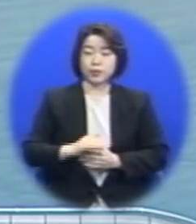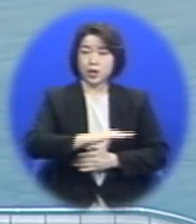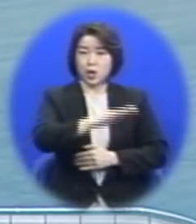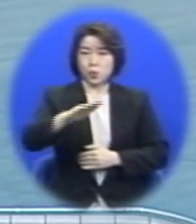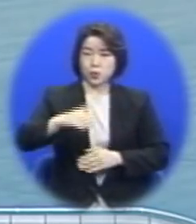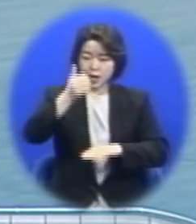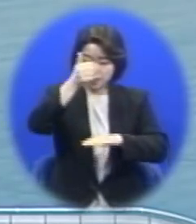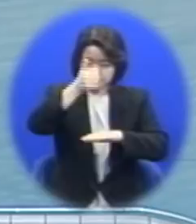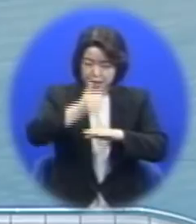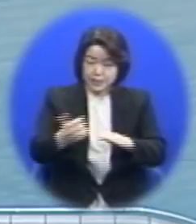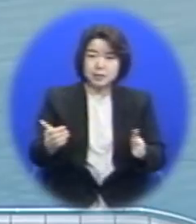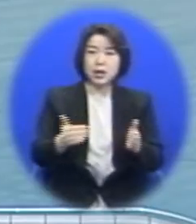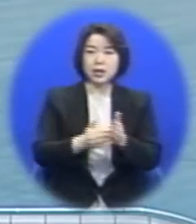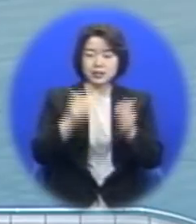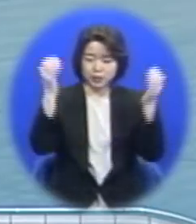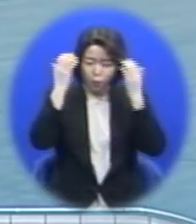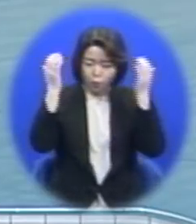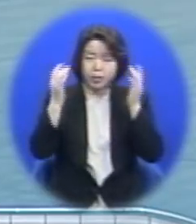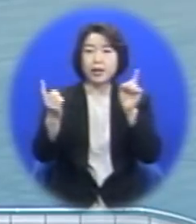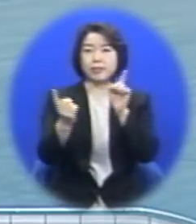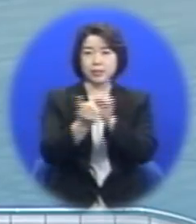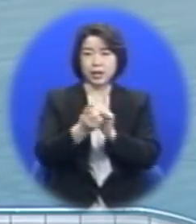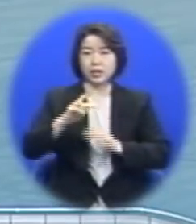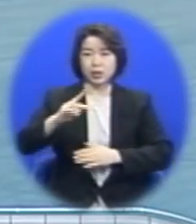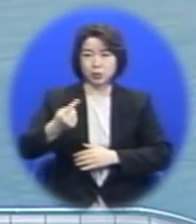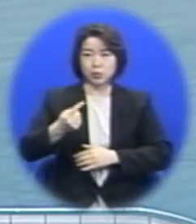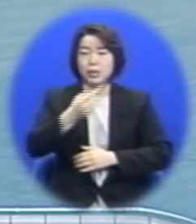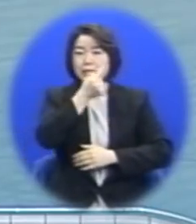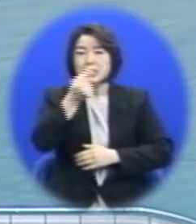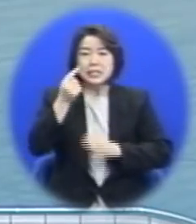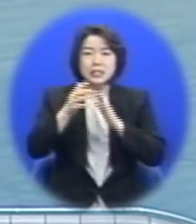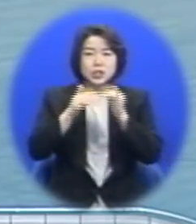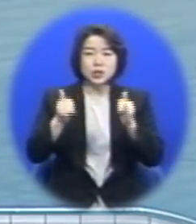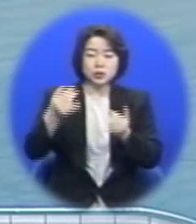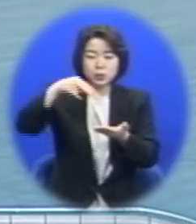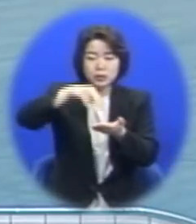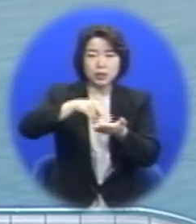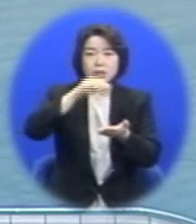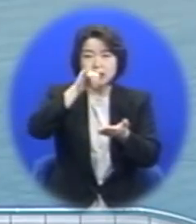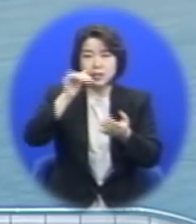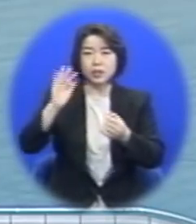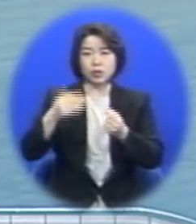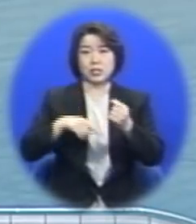우리가 끝까지 고난을 당하더라도 증인으로 서 있어줘야 될 이유입니다.